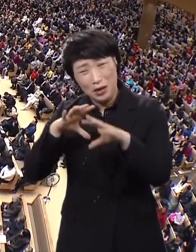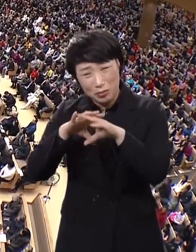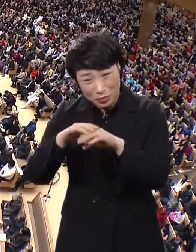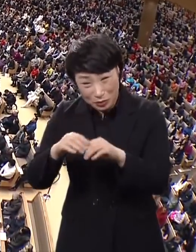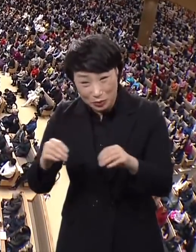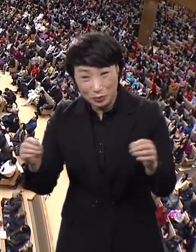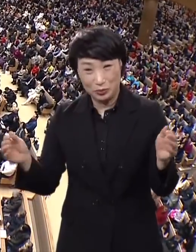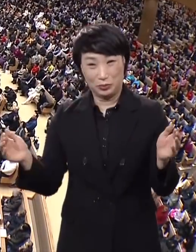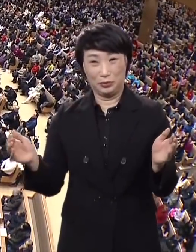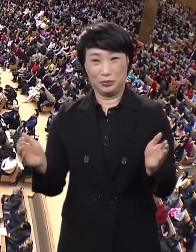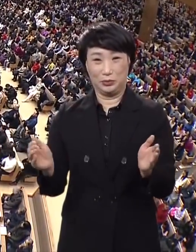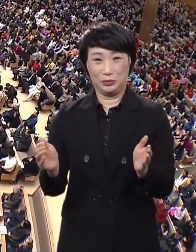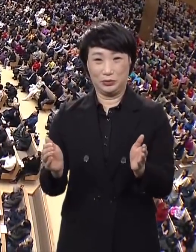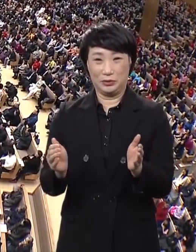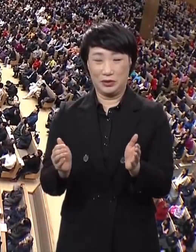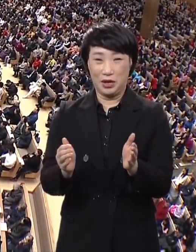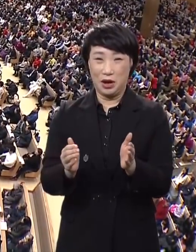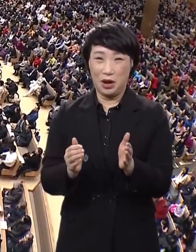짐을